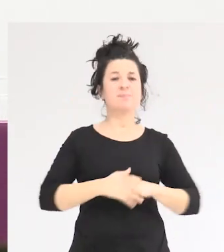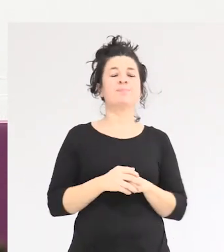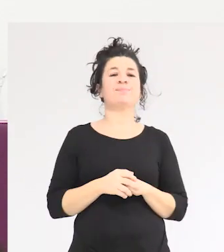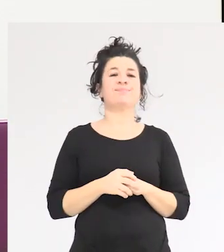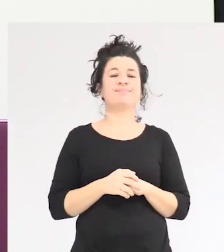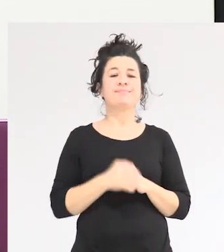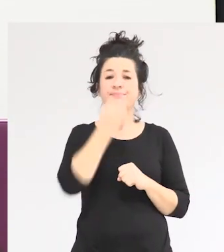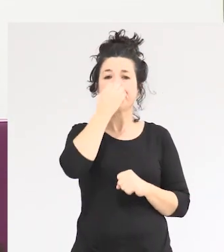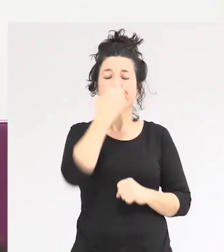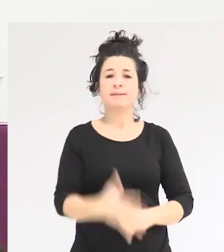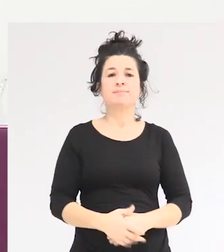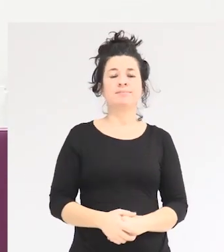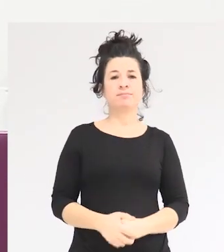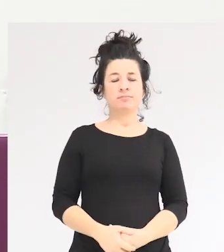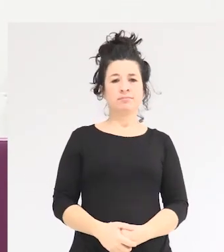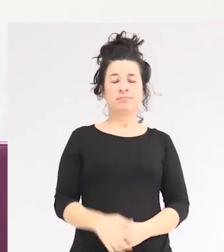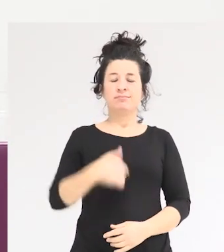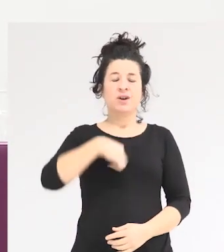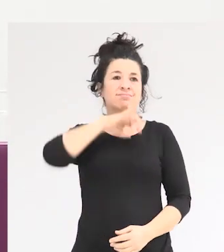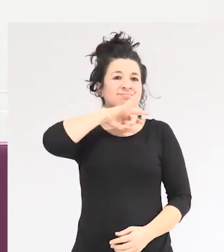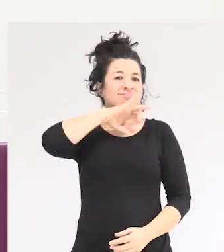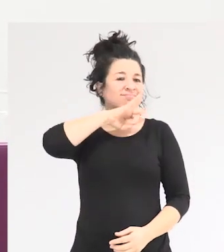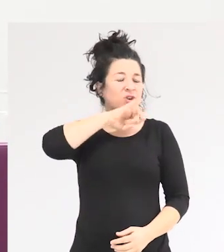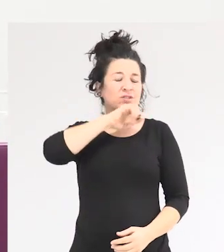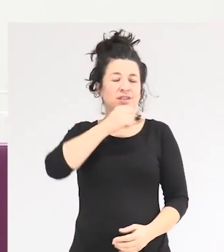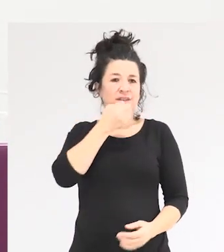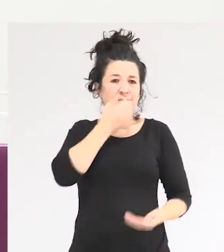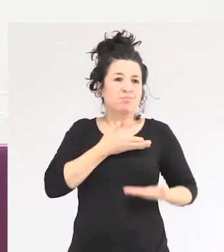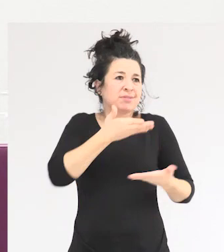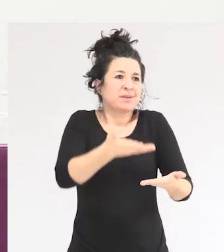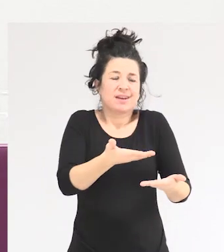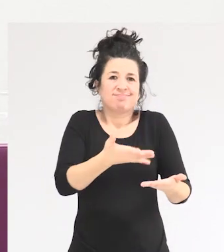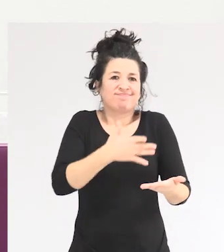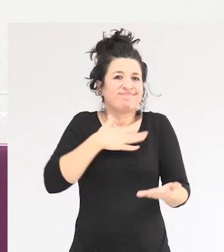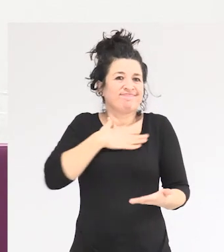Bueno, bueno, oso pozik nago hemen egoteaz, mila esker gonbidapenagatik.